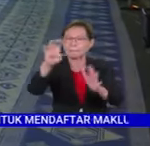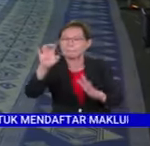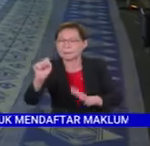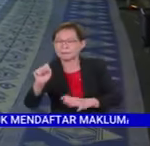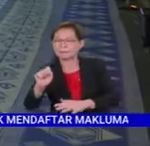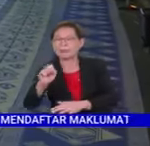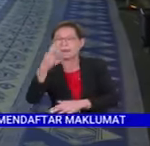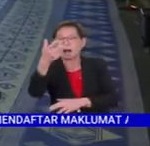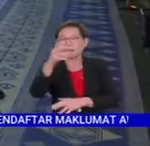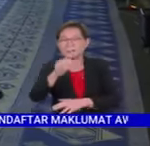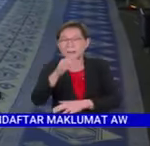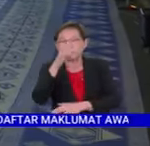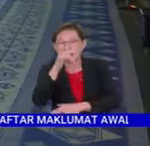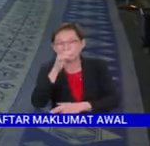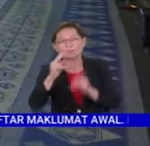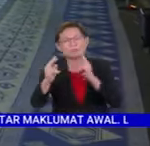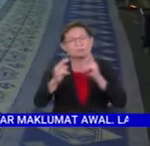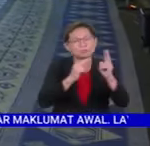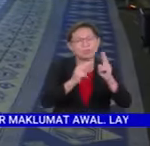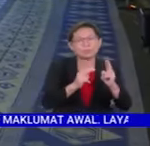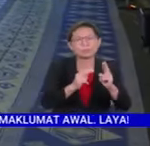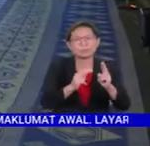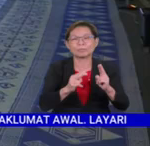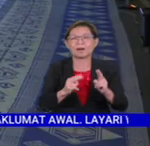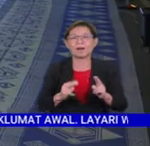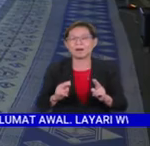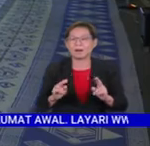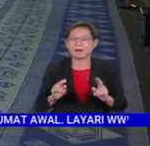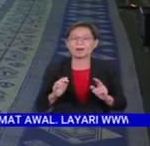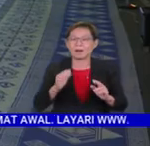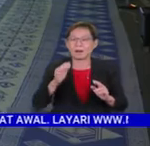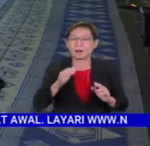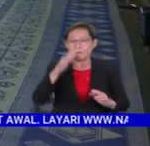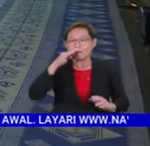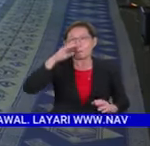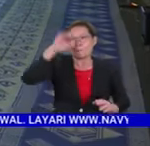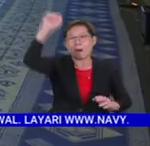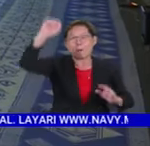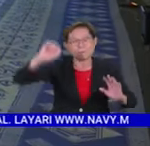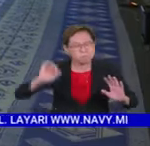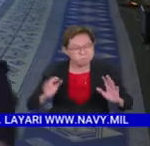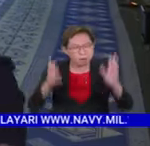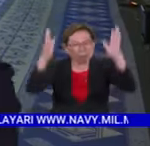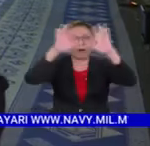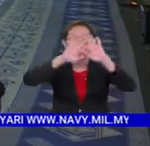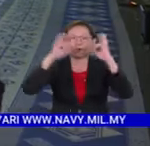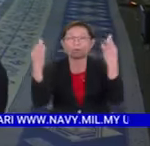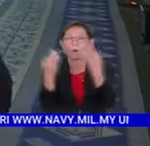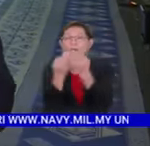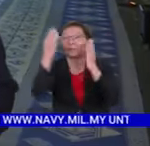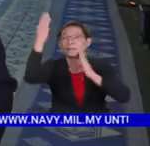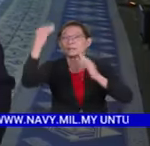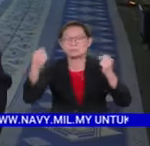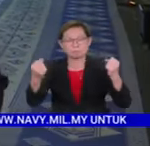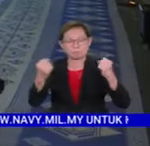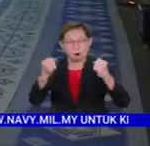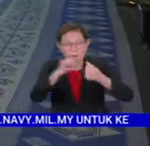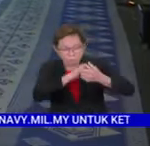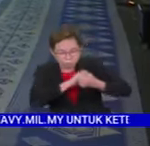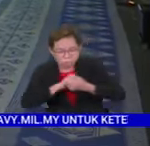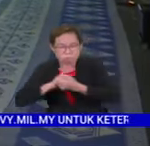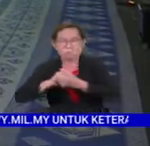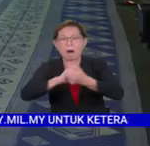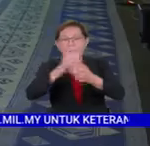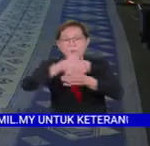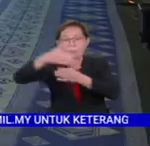Negeri RTM Melaka untuk mengucapkan selamat Hari Kebangsaan Keluarga Malaysia Teguh Bersama. Baik, sekian saja dari saya, Farhuda